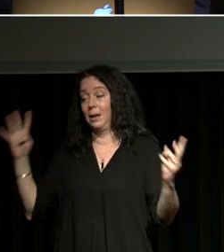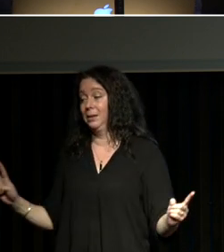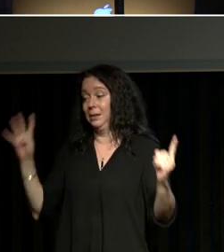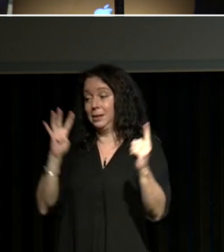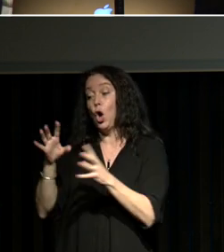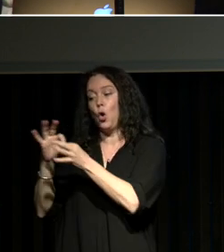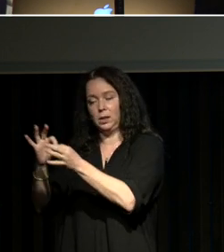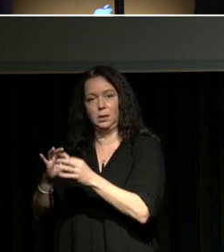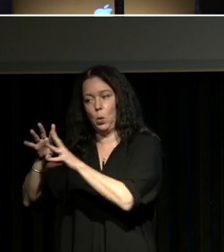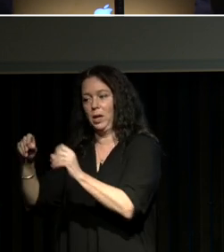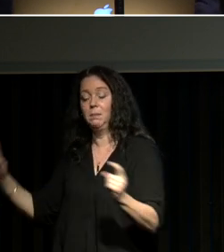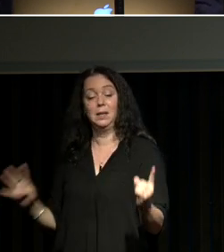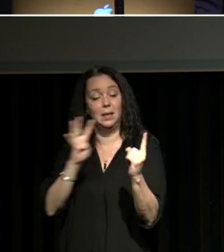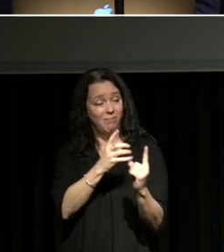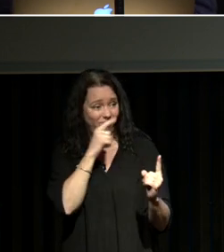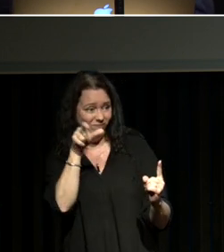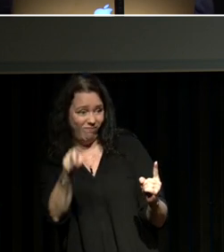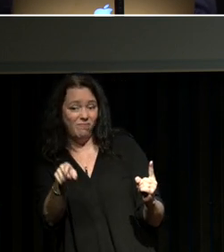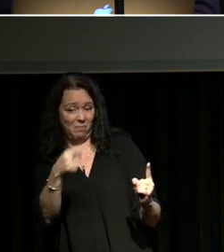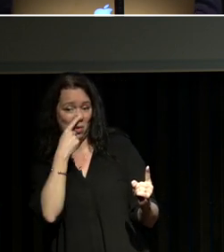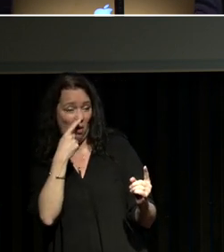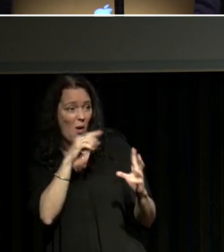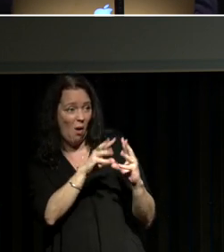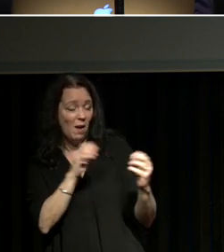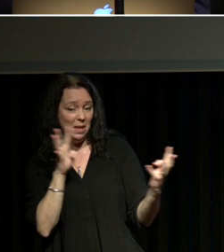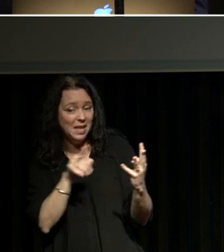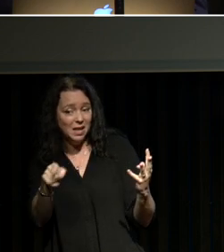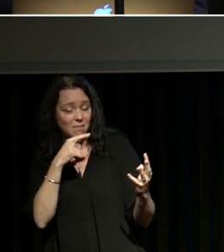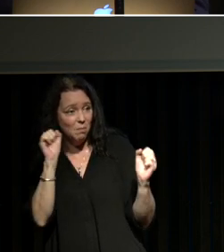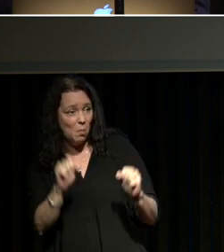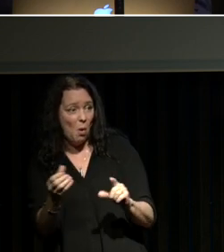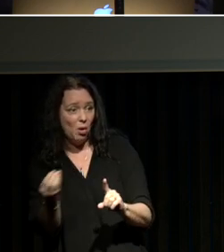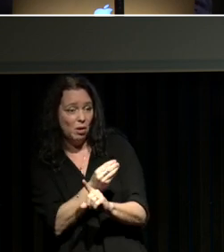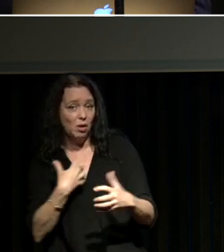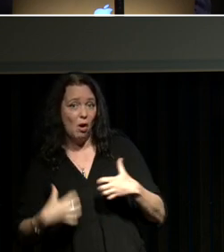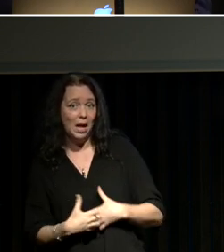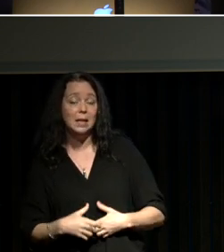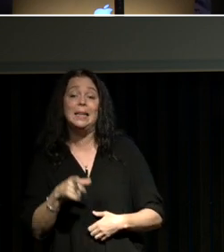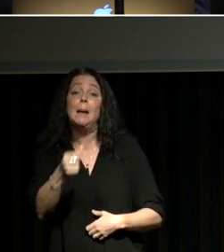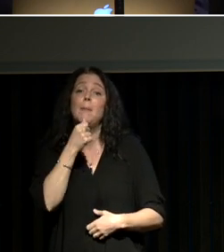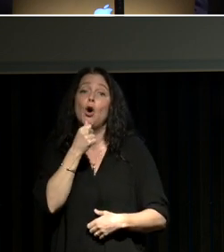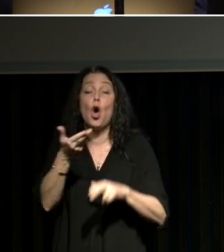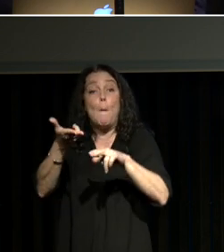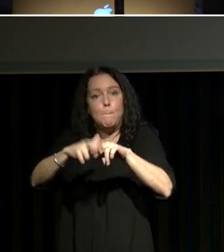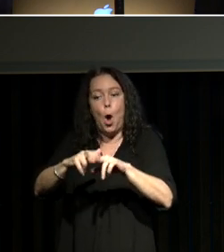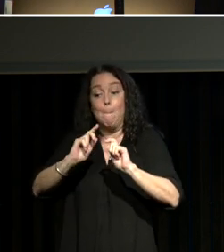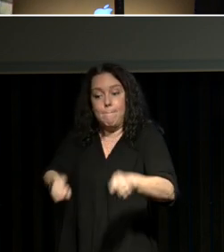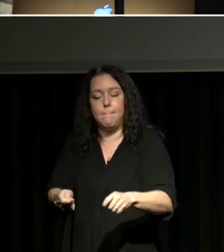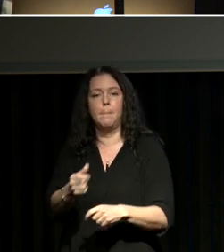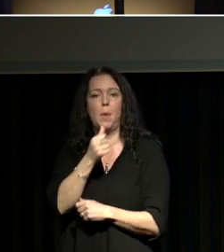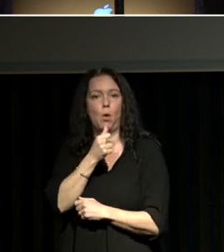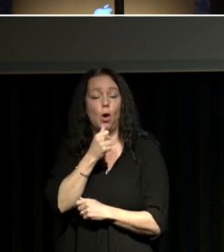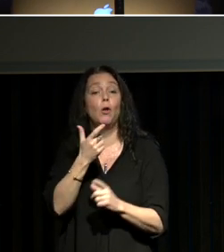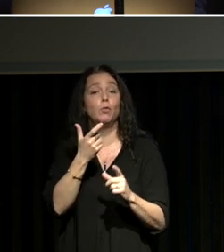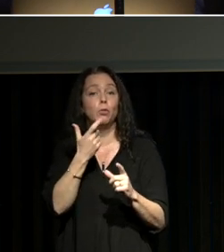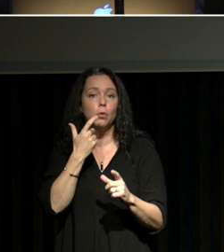savoir si leur proche aurait été donneur d'organes. Il n'est pas encore décédé, donc il n'est pas donneur présumé. Il n'est pas donneur,